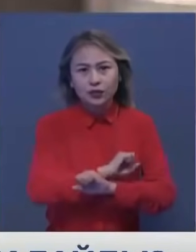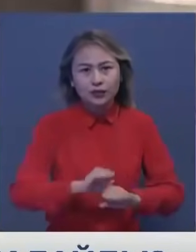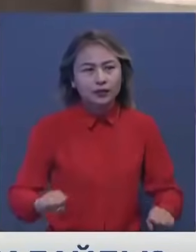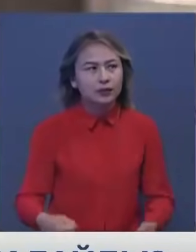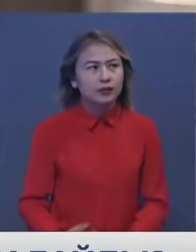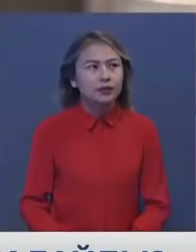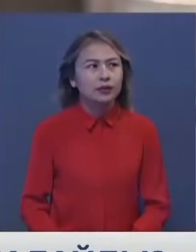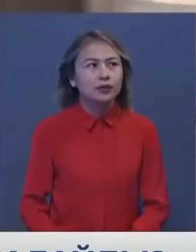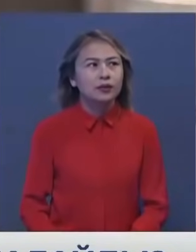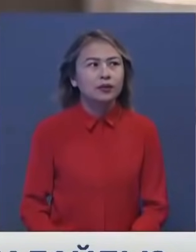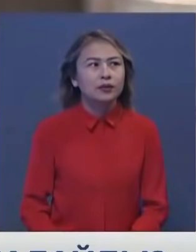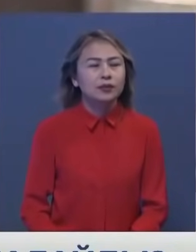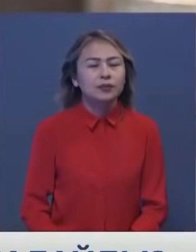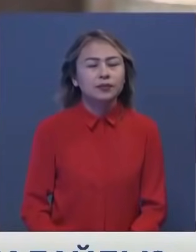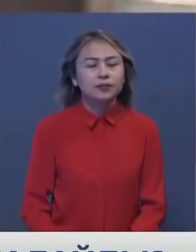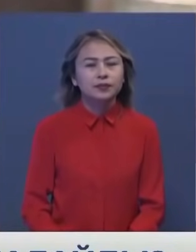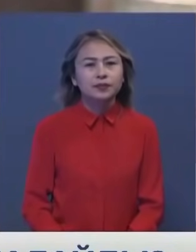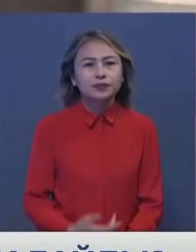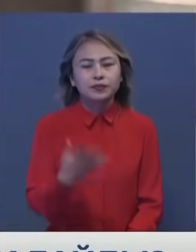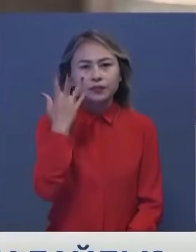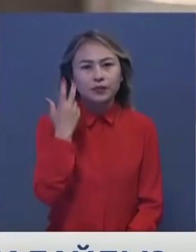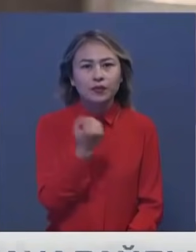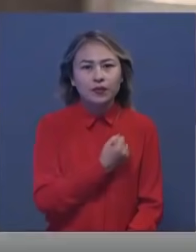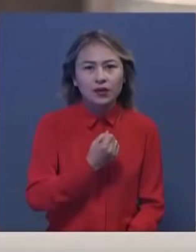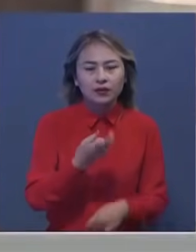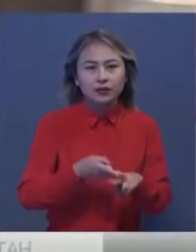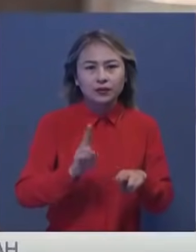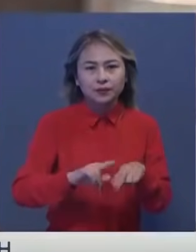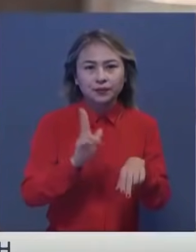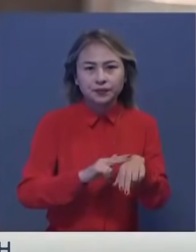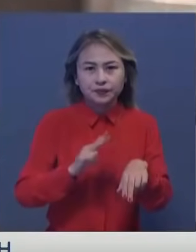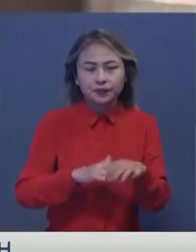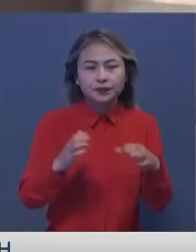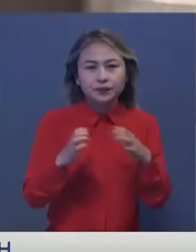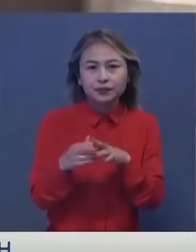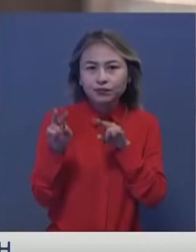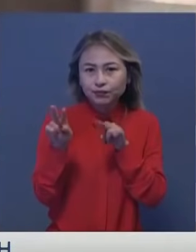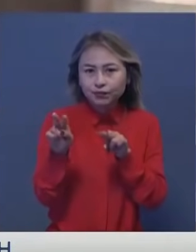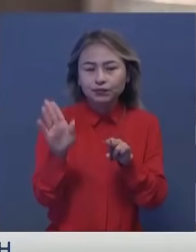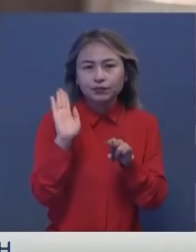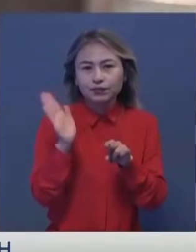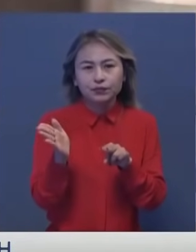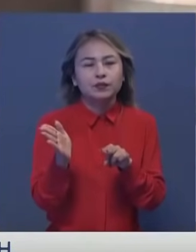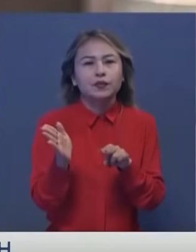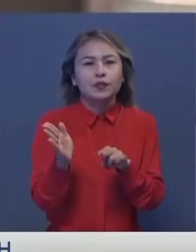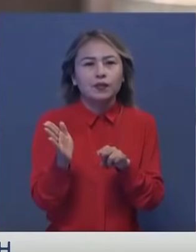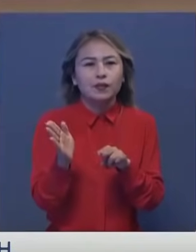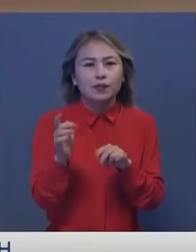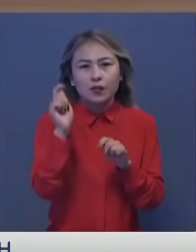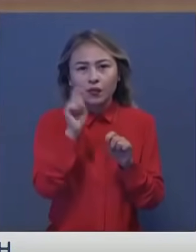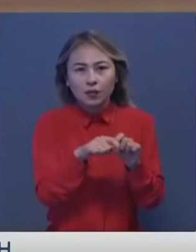30 тәуліктің ішінде агрессор учаскелік полиция инспекторының бақылауында болады, профилактикалық жұмыстар